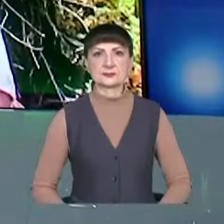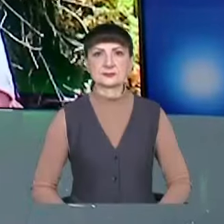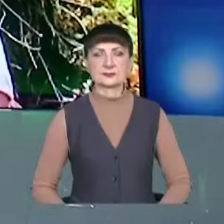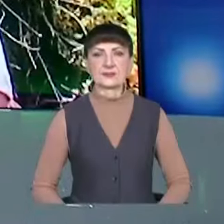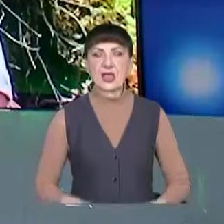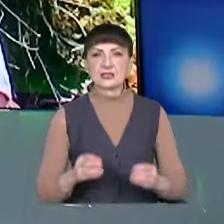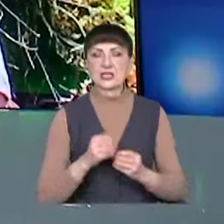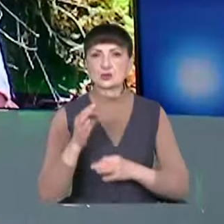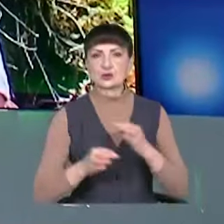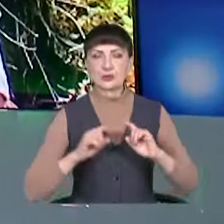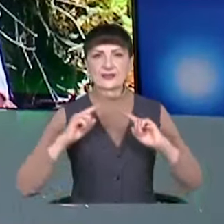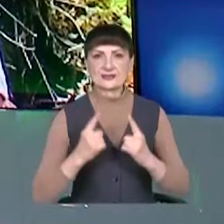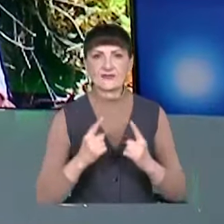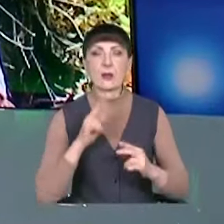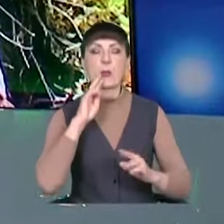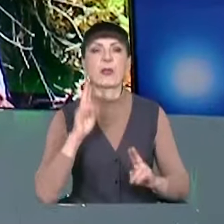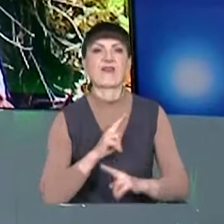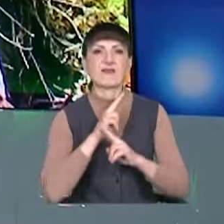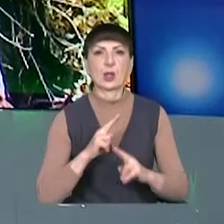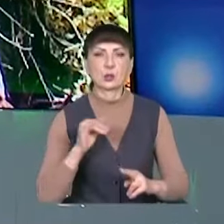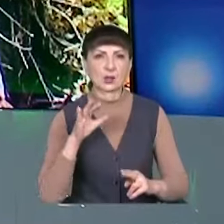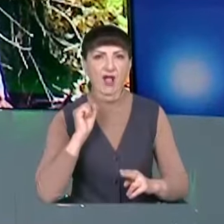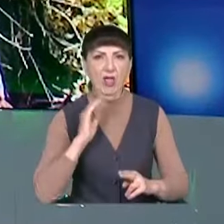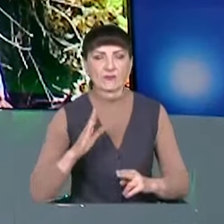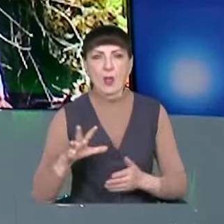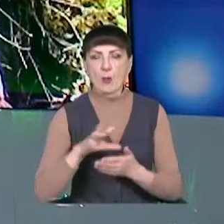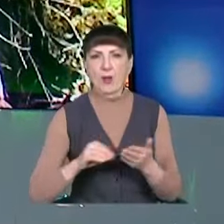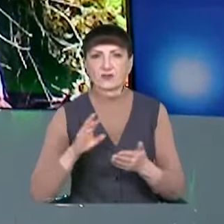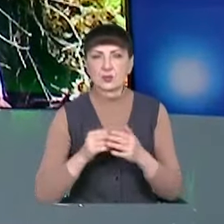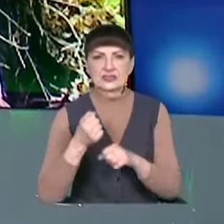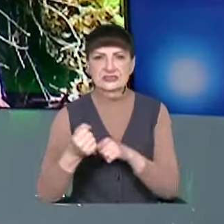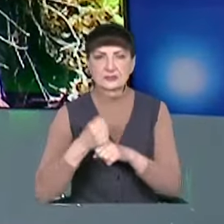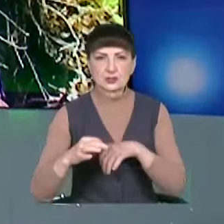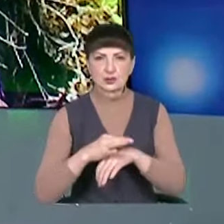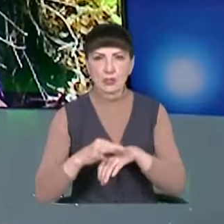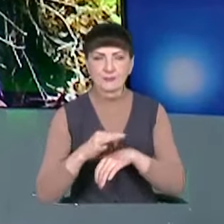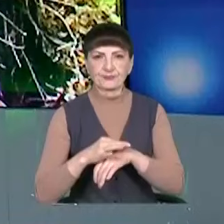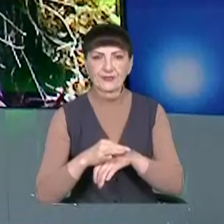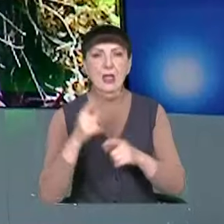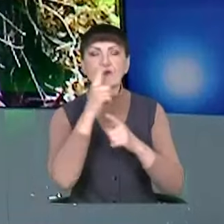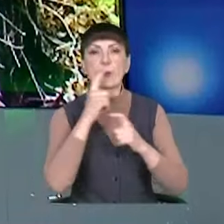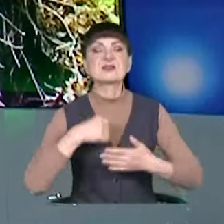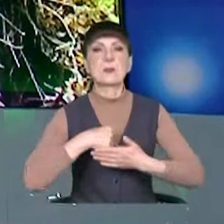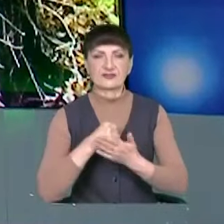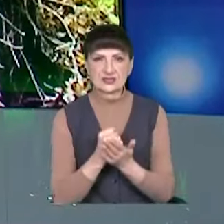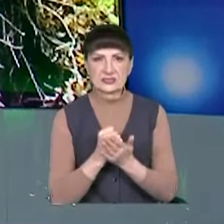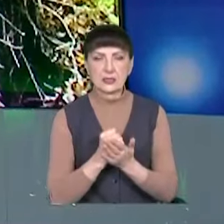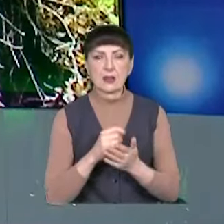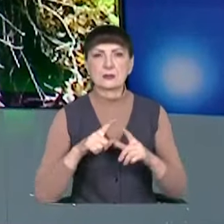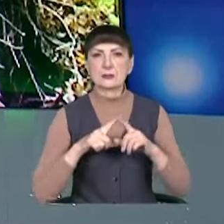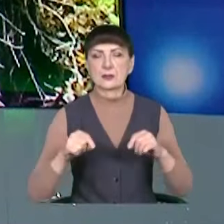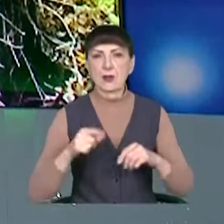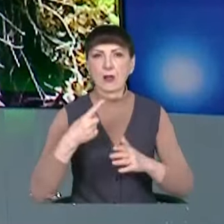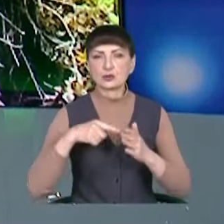На 10 суток арестовали певца Рахата Турлыханова за повторное избиение супруги. Информацию подтвердили в пресс-службе